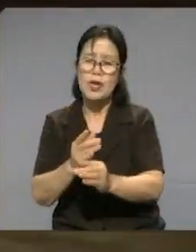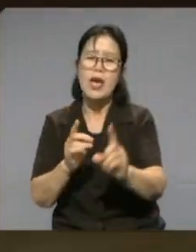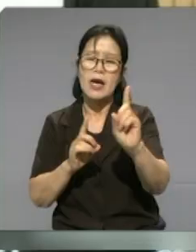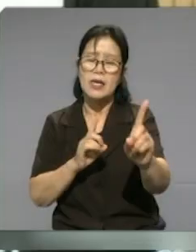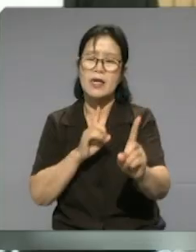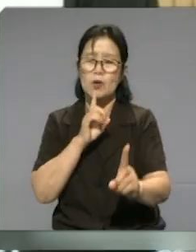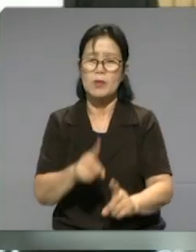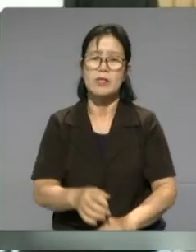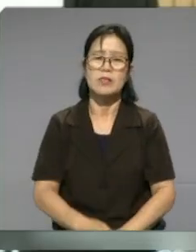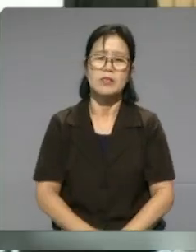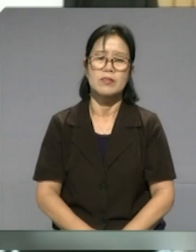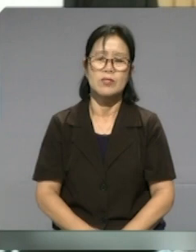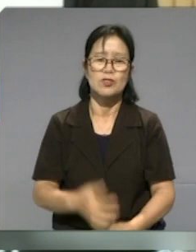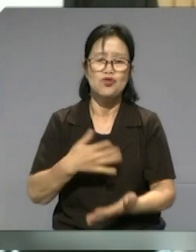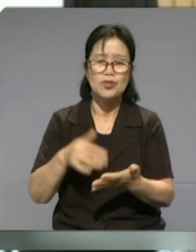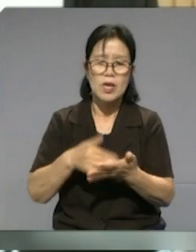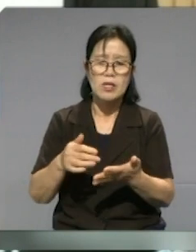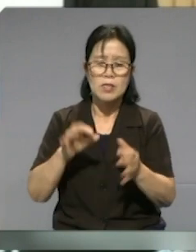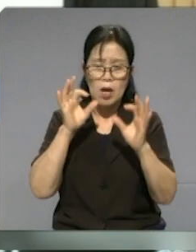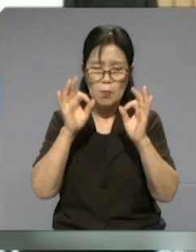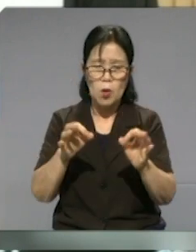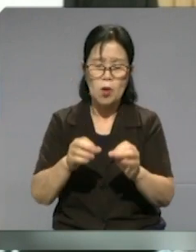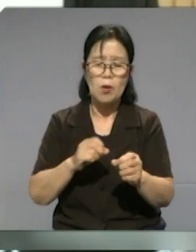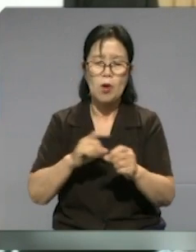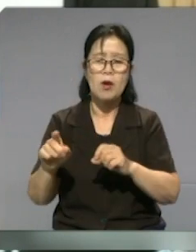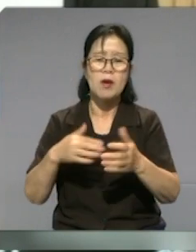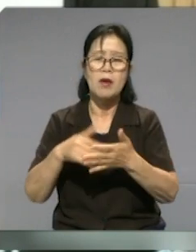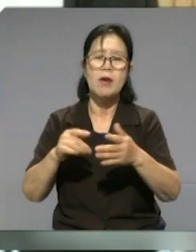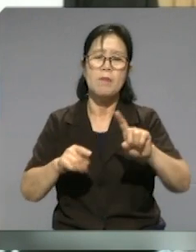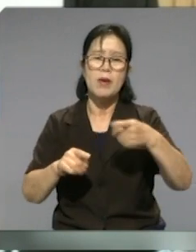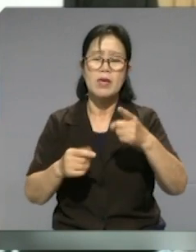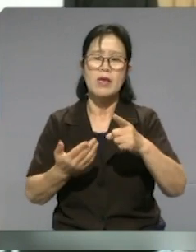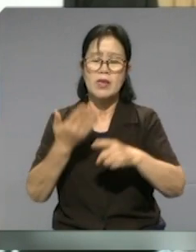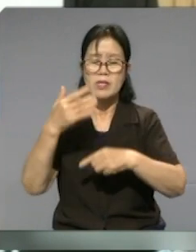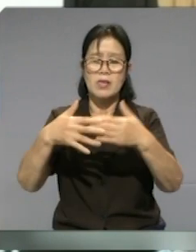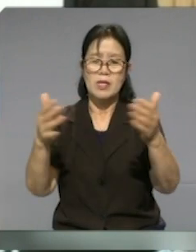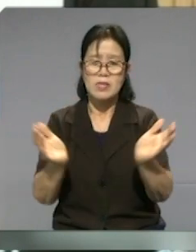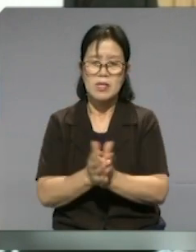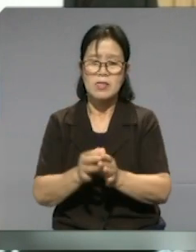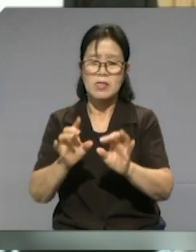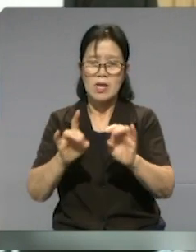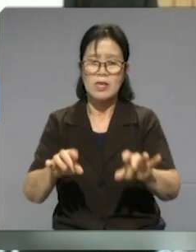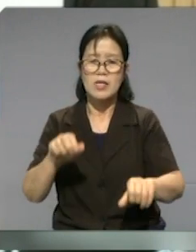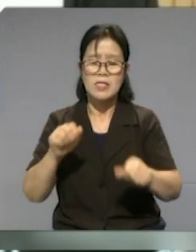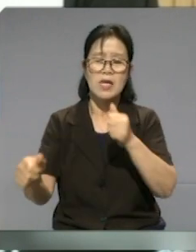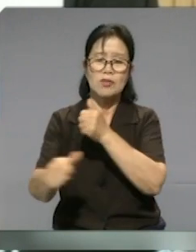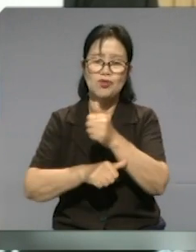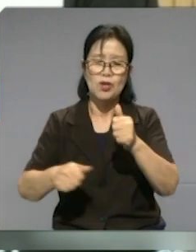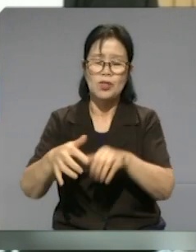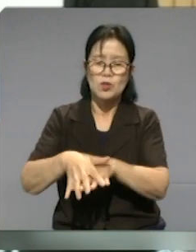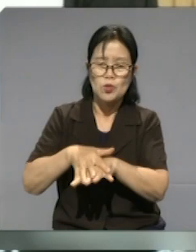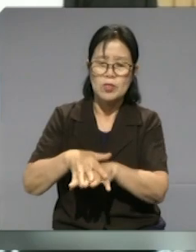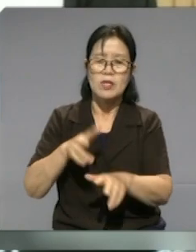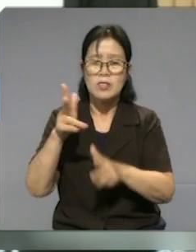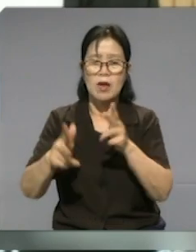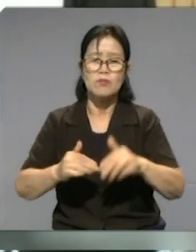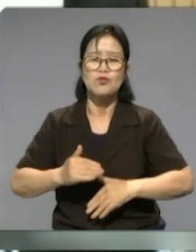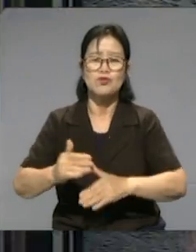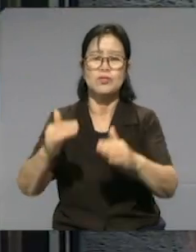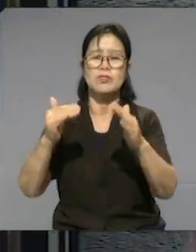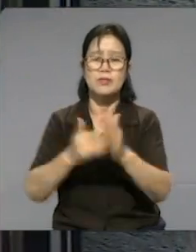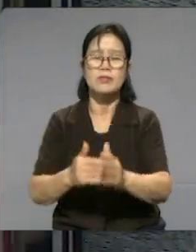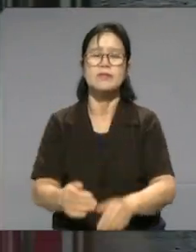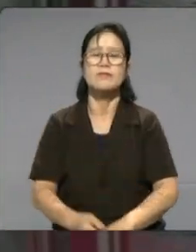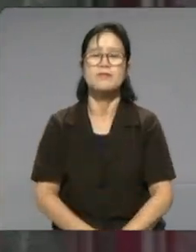강조했습니다 숫자들을 세어보니까 거의 100개가 넘는 단체들이 각각 실행위원회를 조직해서 사업을 추진을